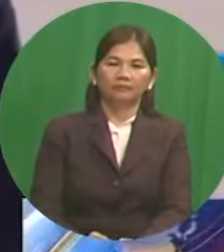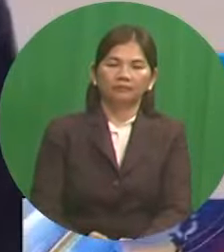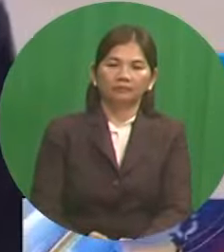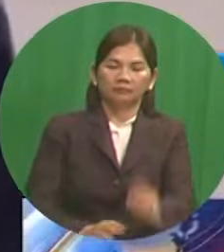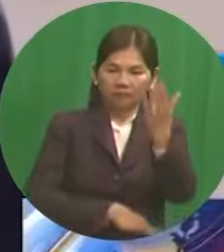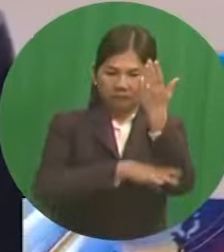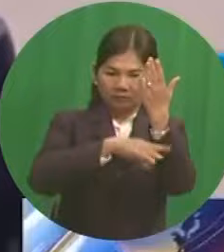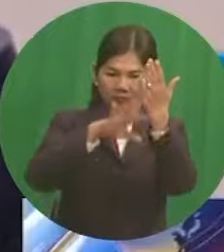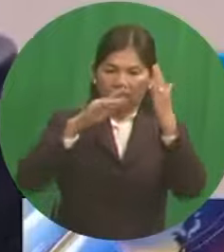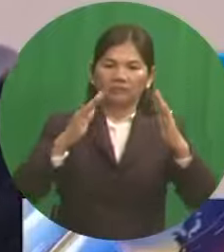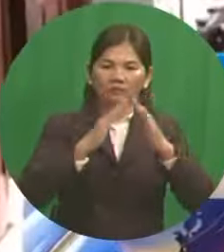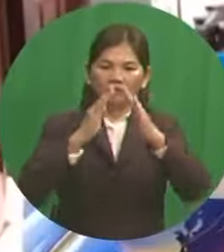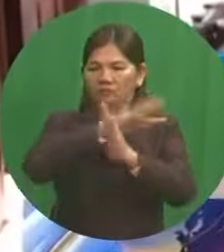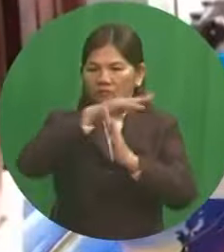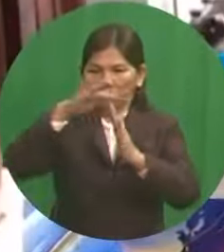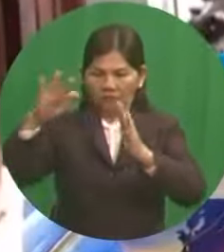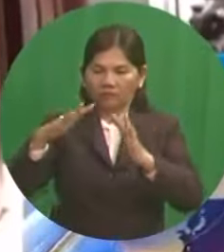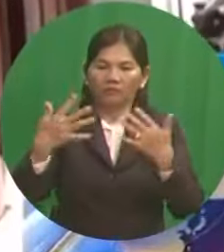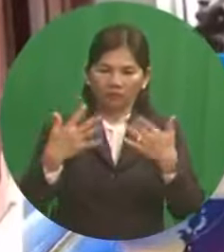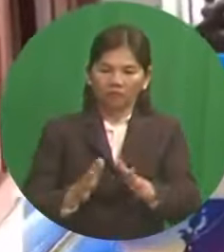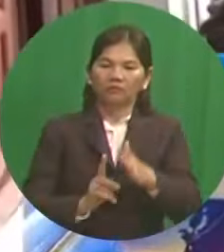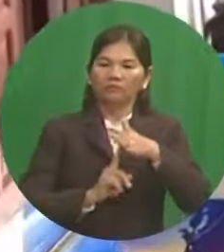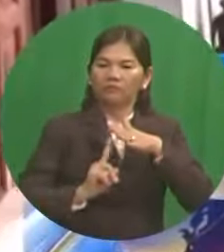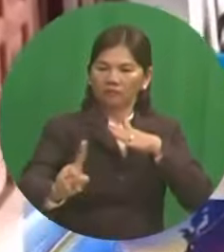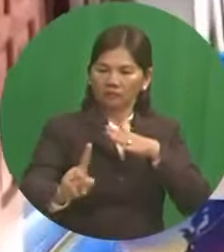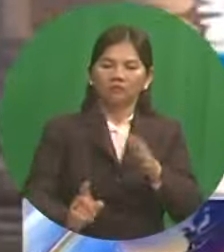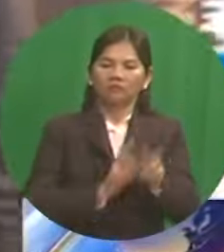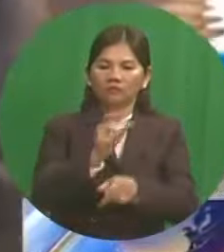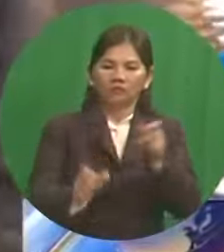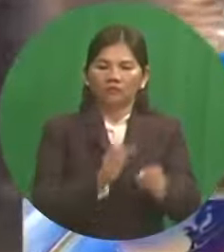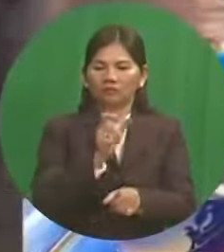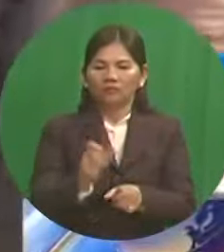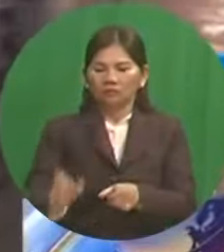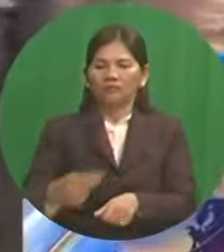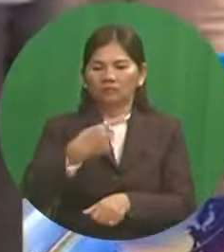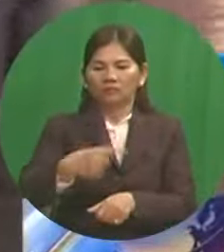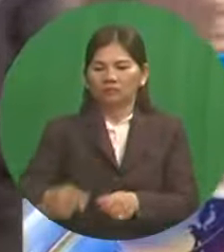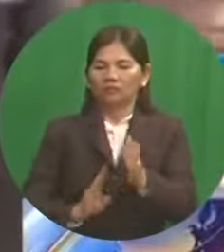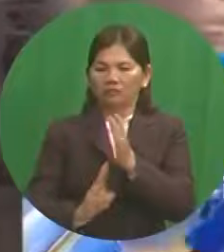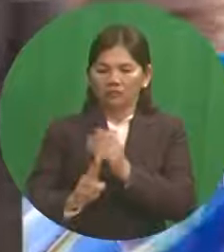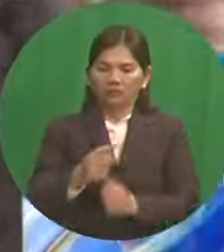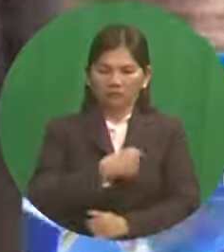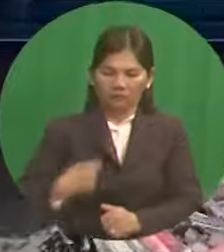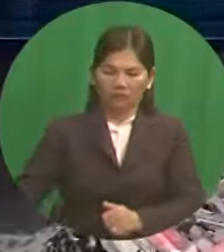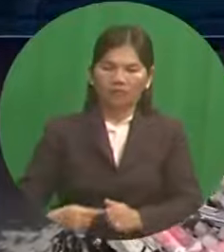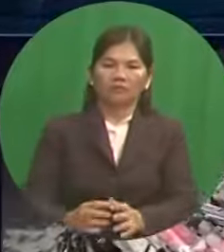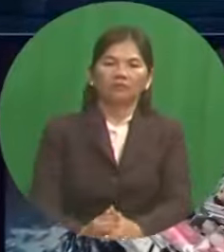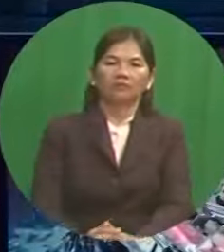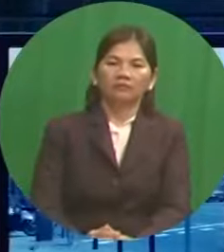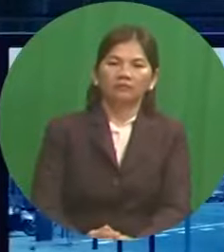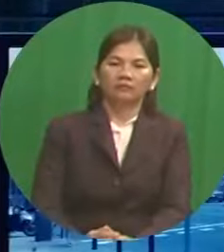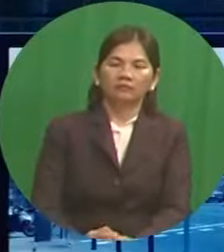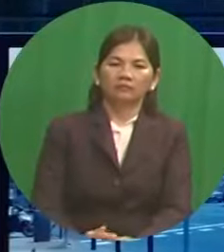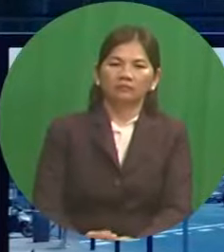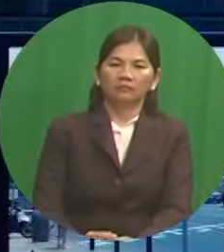ទឹកចំនួនពលិចផ្ទះសំបាញ់រាប់រយខ្នងនិងជំរុញឲ្យជំនឿមនុស្សរាប់ពាន់នៅភៀននិរដីនៃប្រទេសចិ